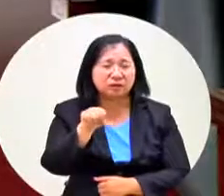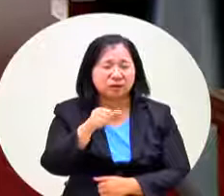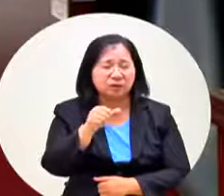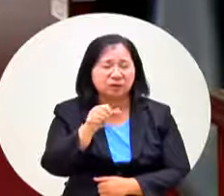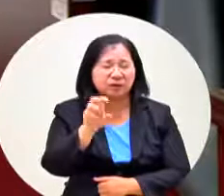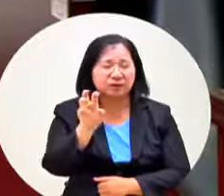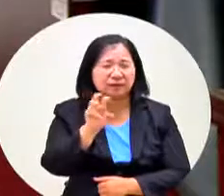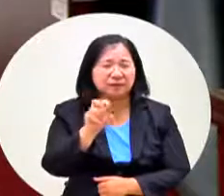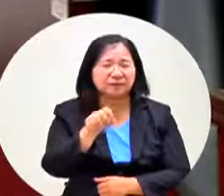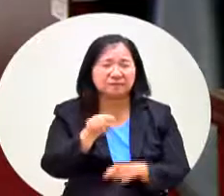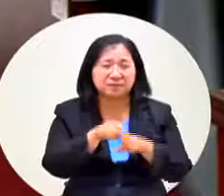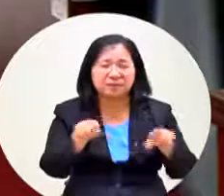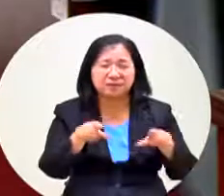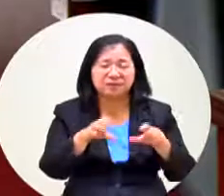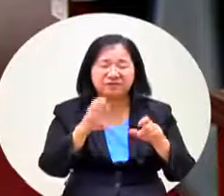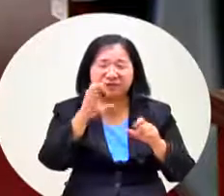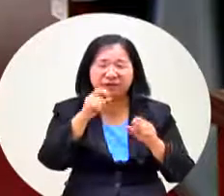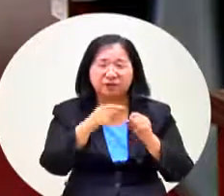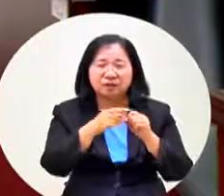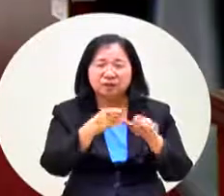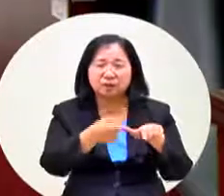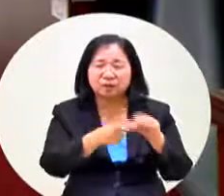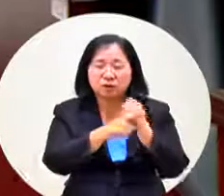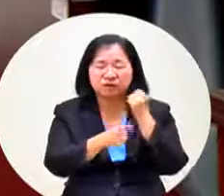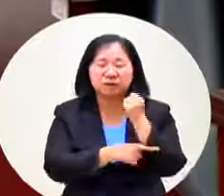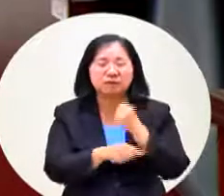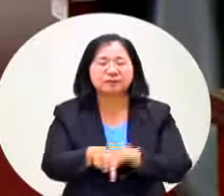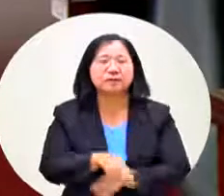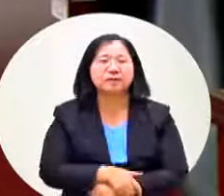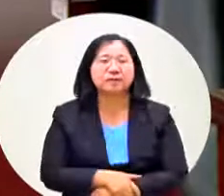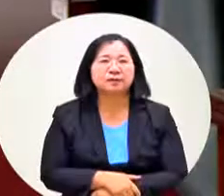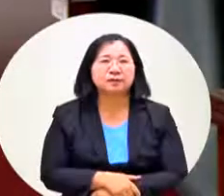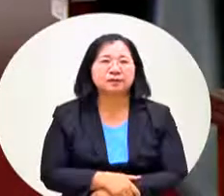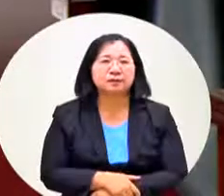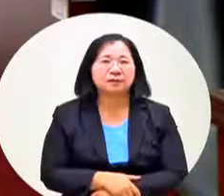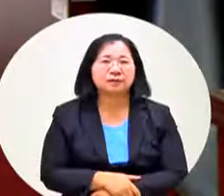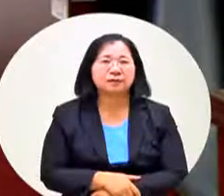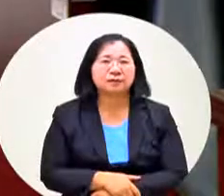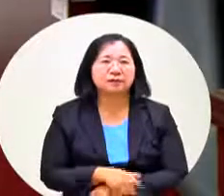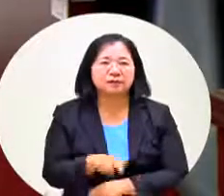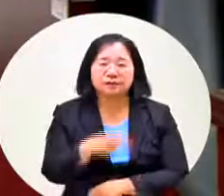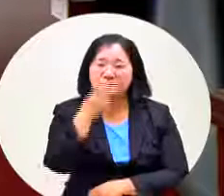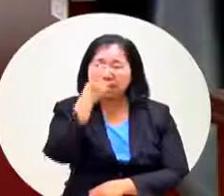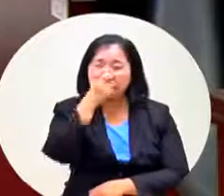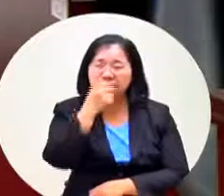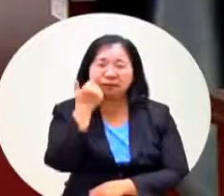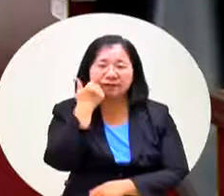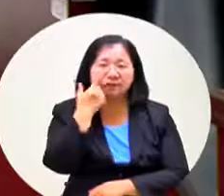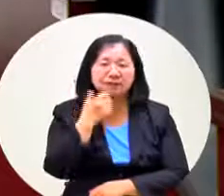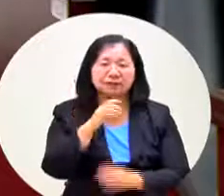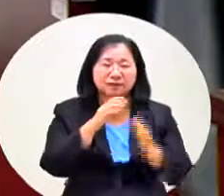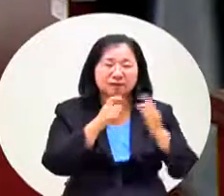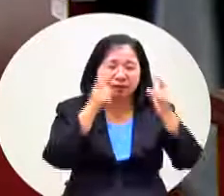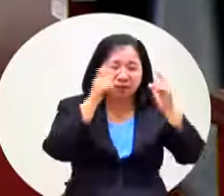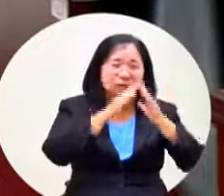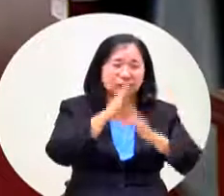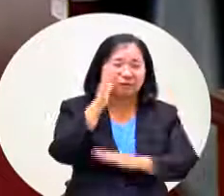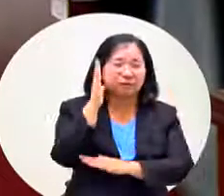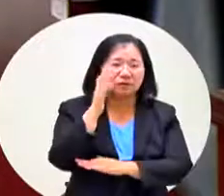位置吼，是伫是来听下你甲回下你啦吼，伊伫即块地块内底吼，伊有差不多